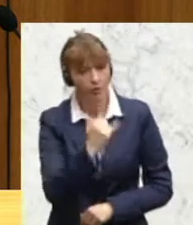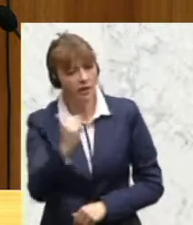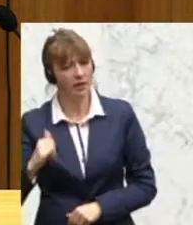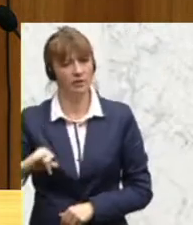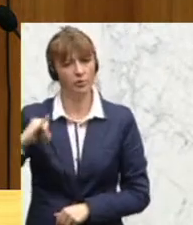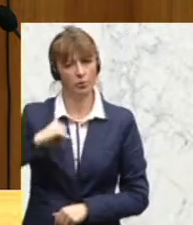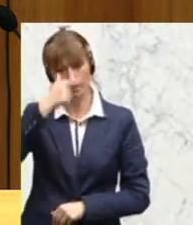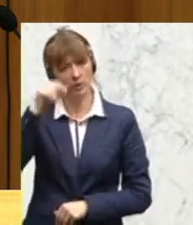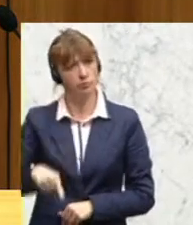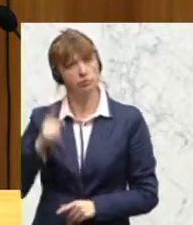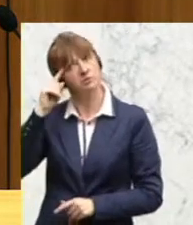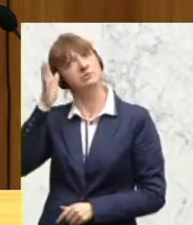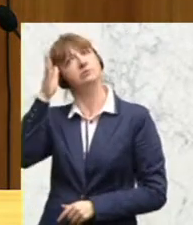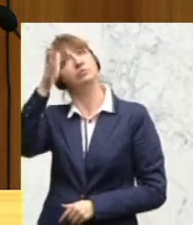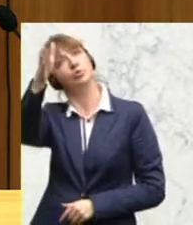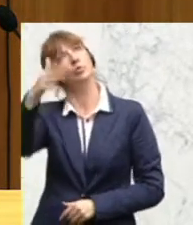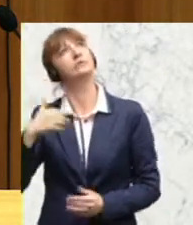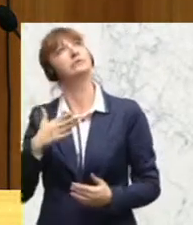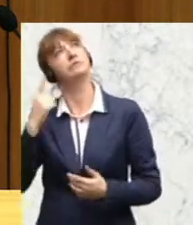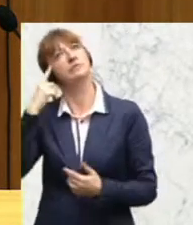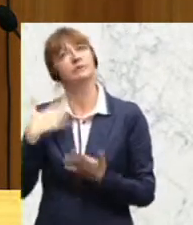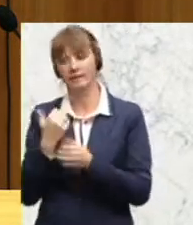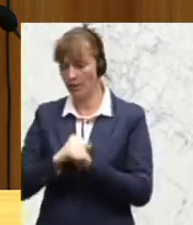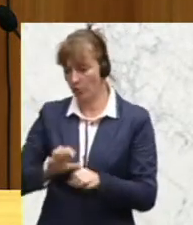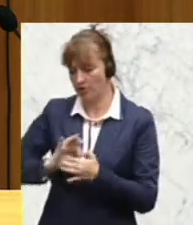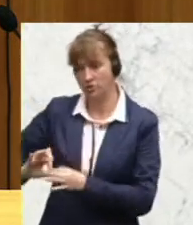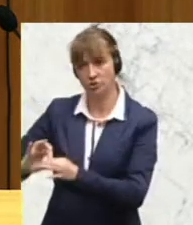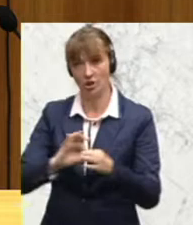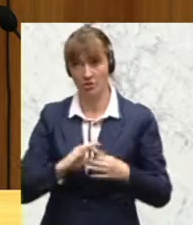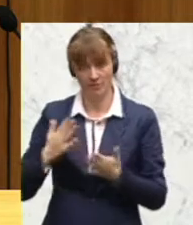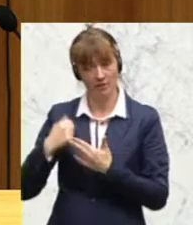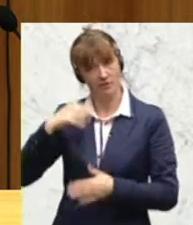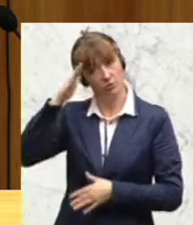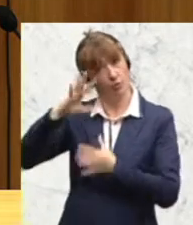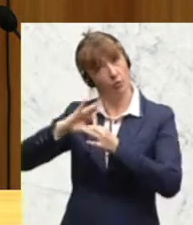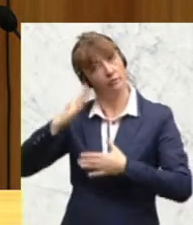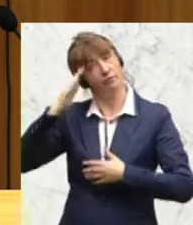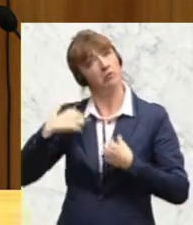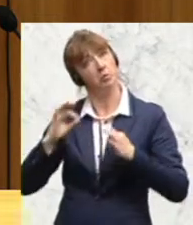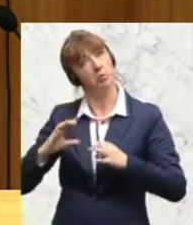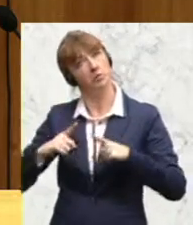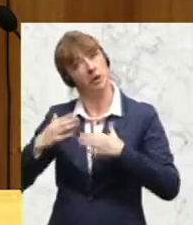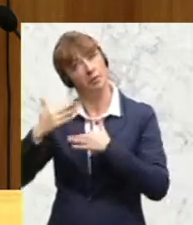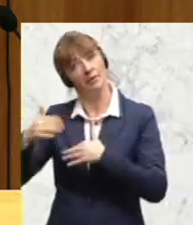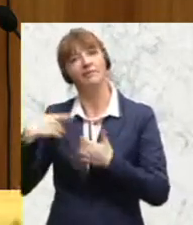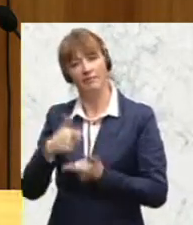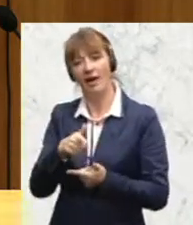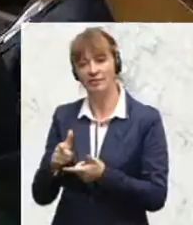haben in unserer demokratischen Gesellschaft, denn das macht ihn immun gegen Extremismus und Terrorismus.